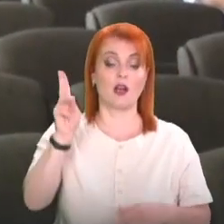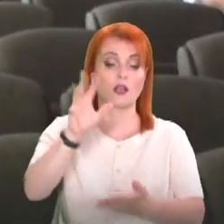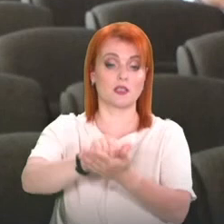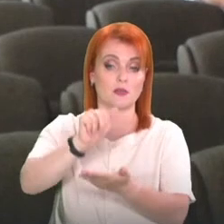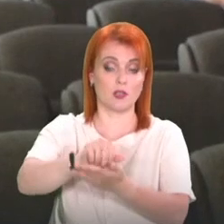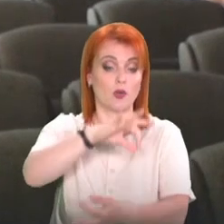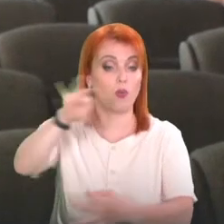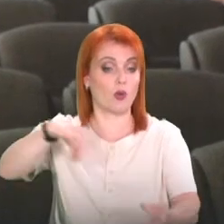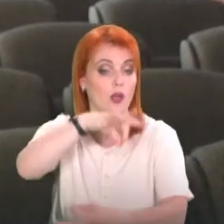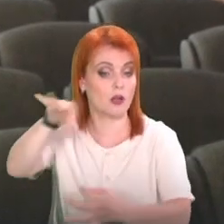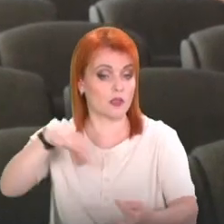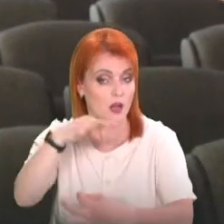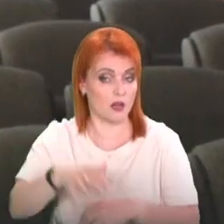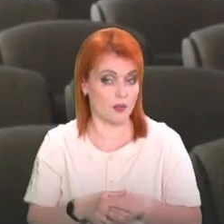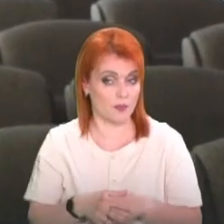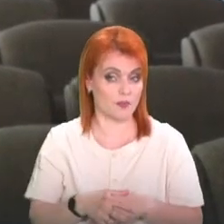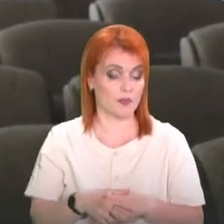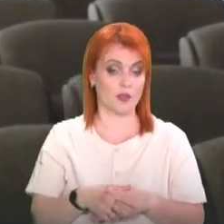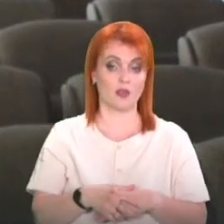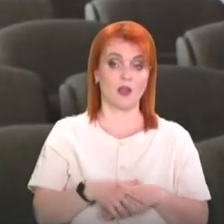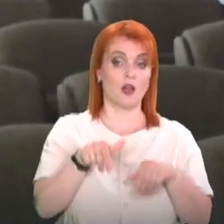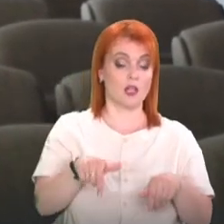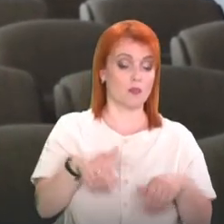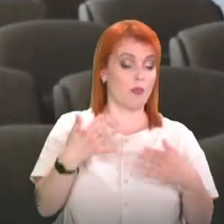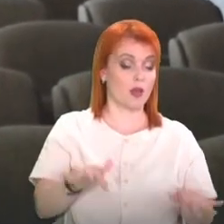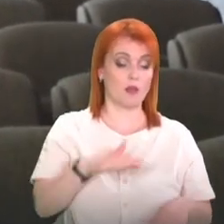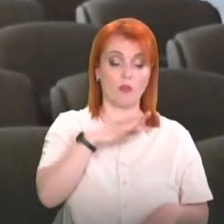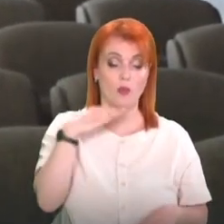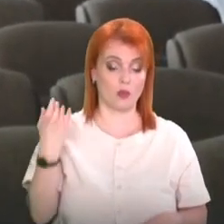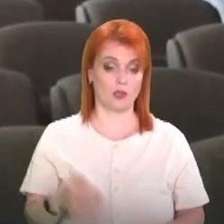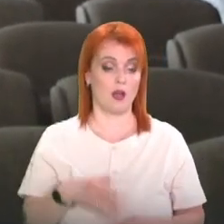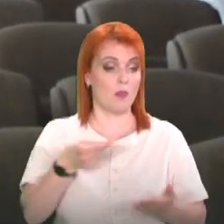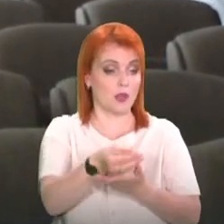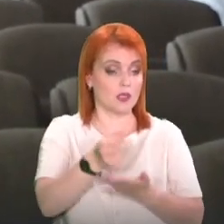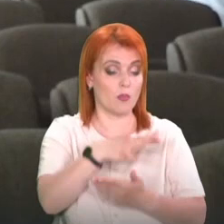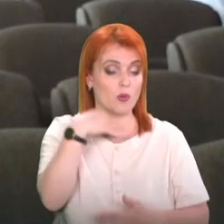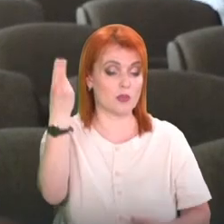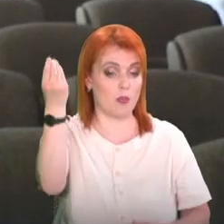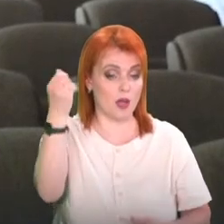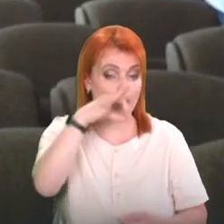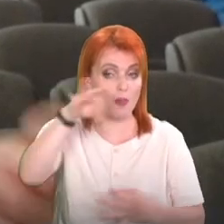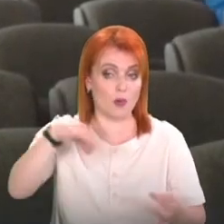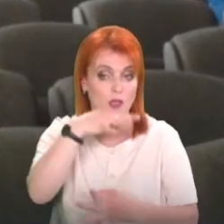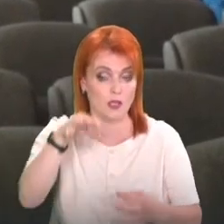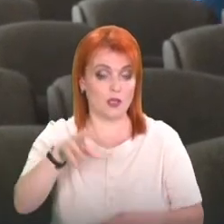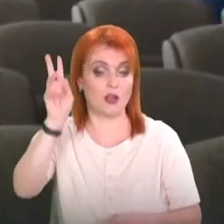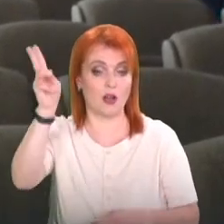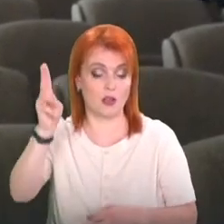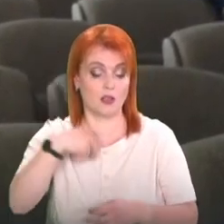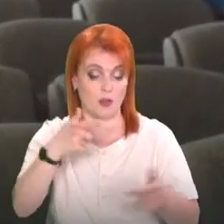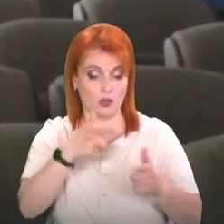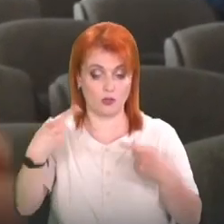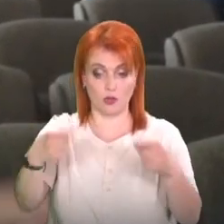cu proiectele. Noi aici pierdem mult. Noi plătim mulți bani pe proiecte care ne le fac alți